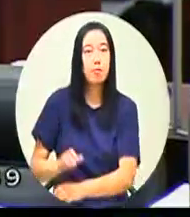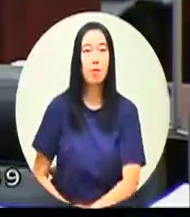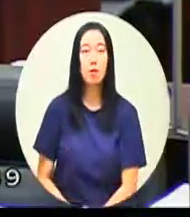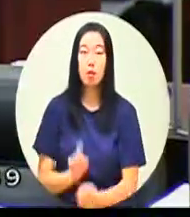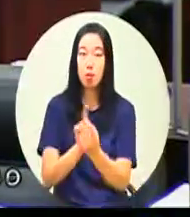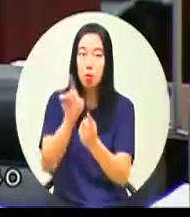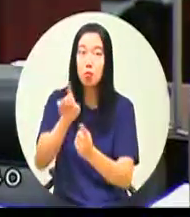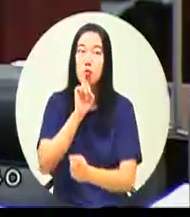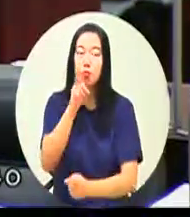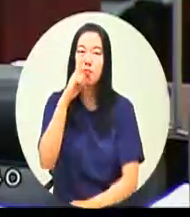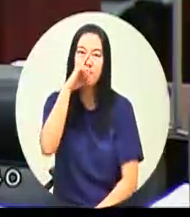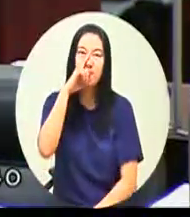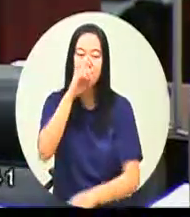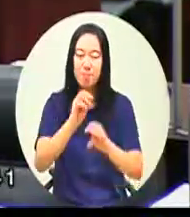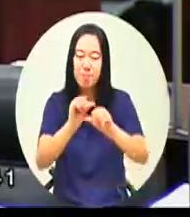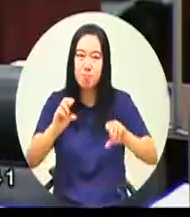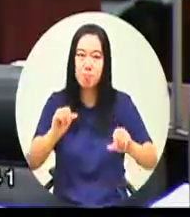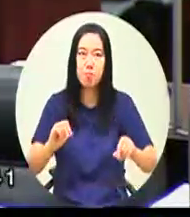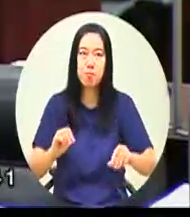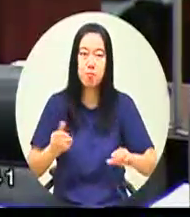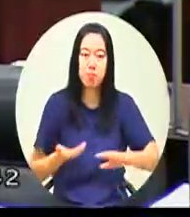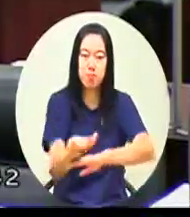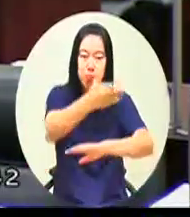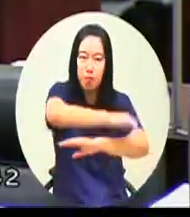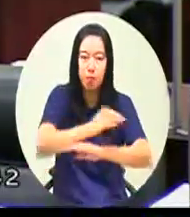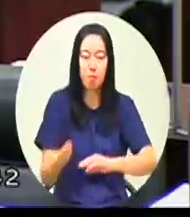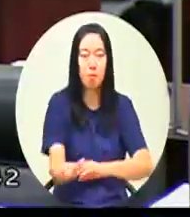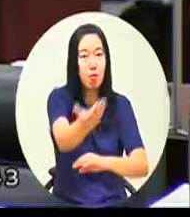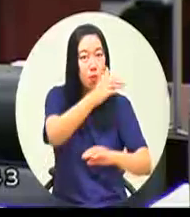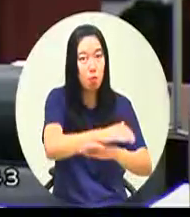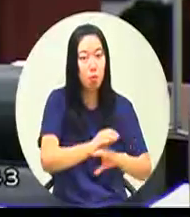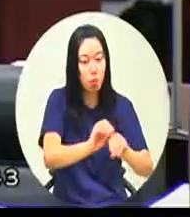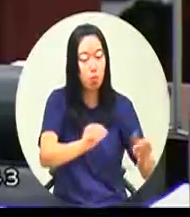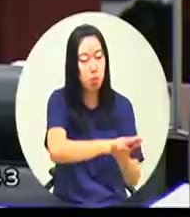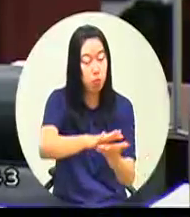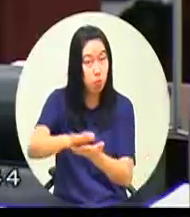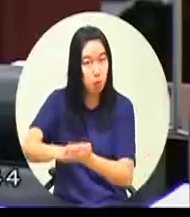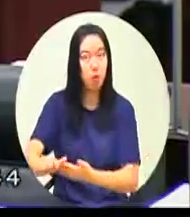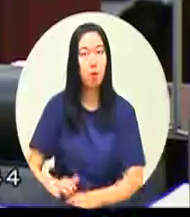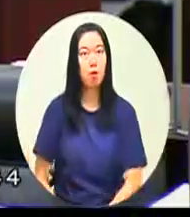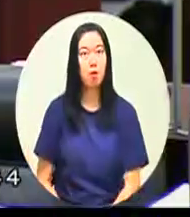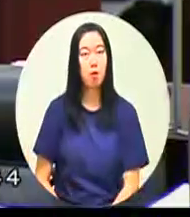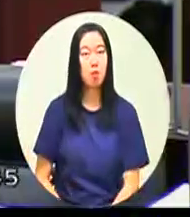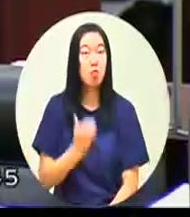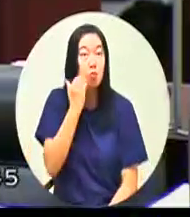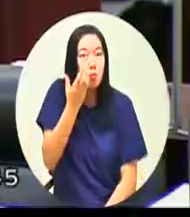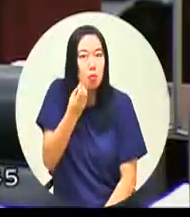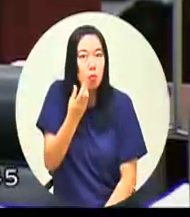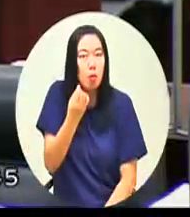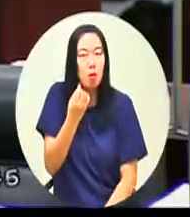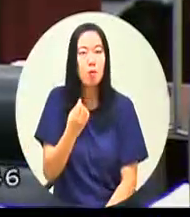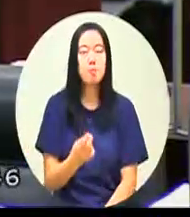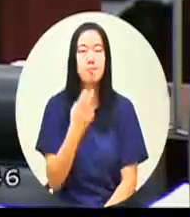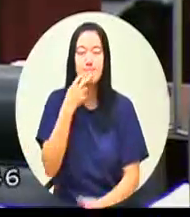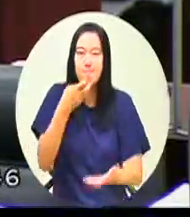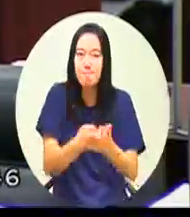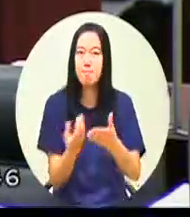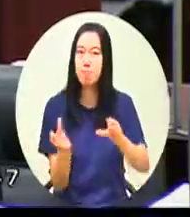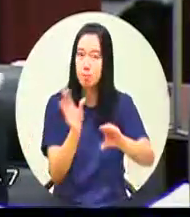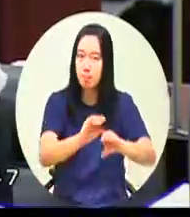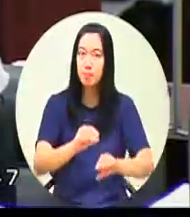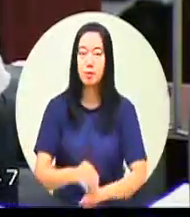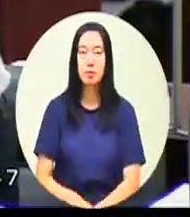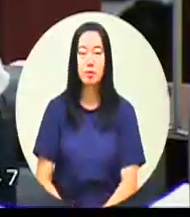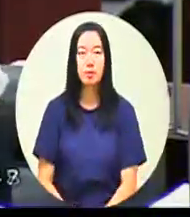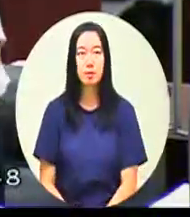有在清疏哈、哦，不然的话这种灾害啊，好、哦、不哈、哦、还更严重就对了啦，好、哦、这个也是值得肯